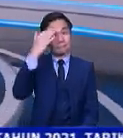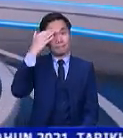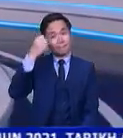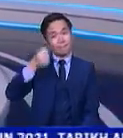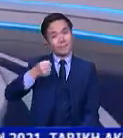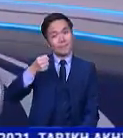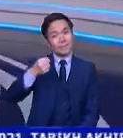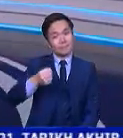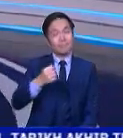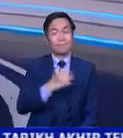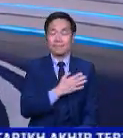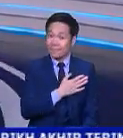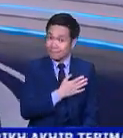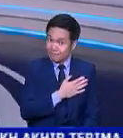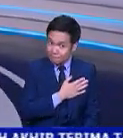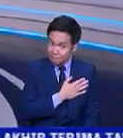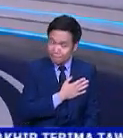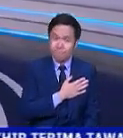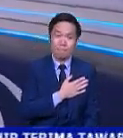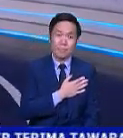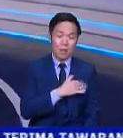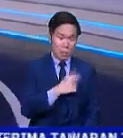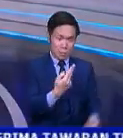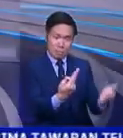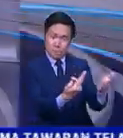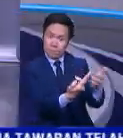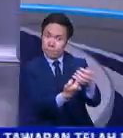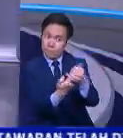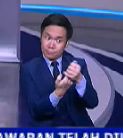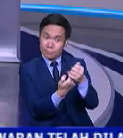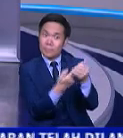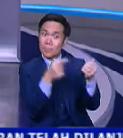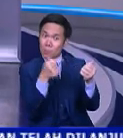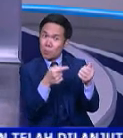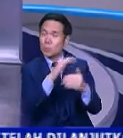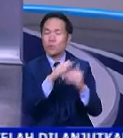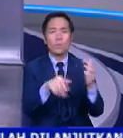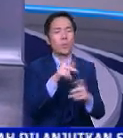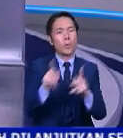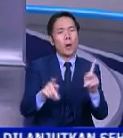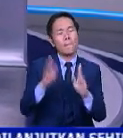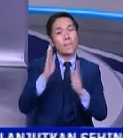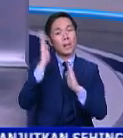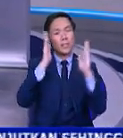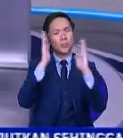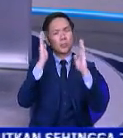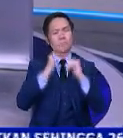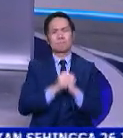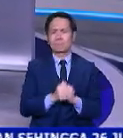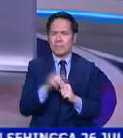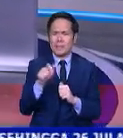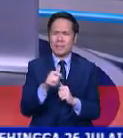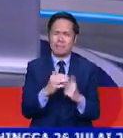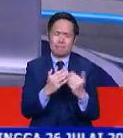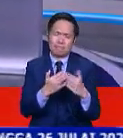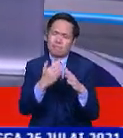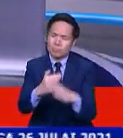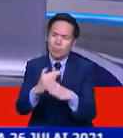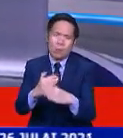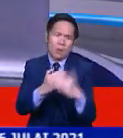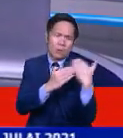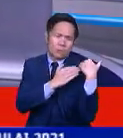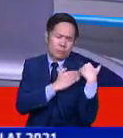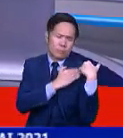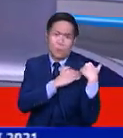Assalamualaikum, salam sejahtera. Solidariti itu untuk seluruh rakyat Malaysia agar terus berganding bahu dan